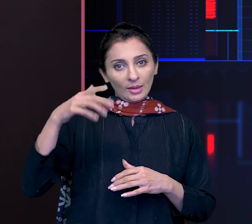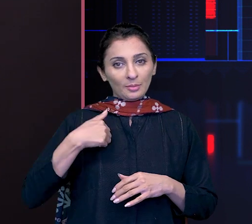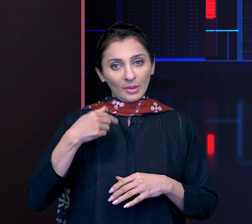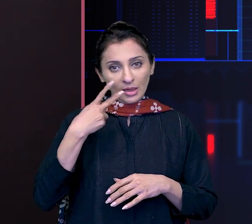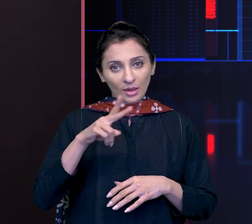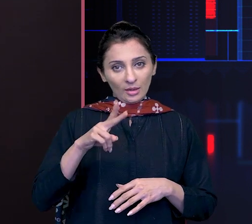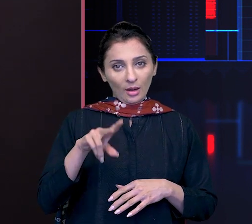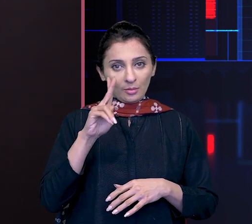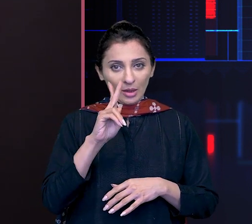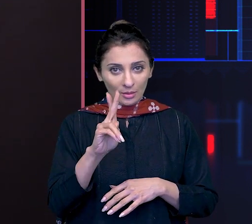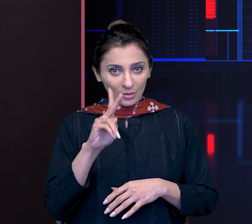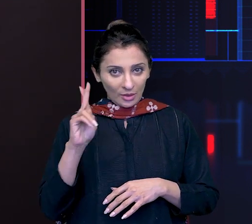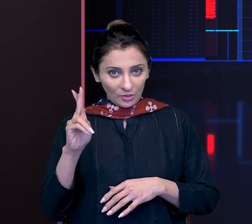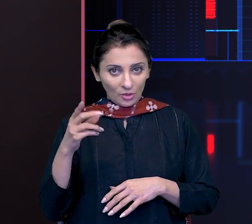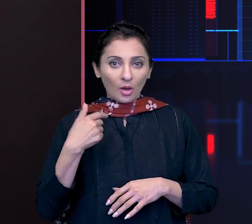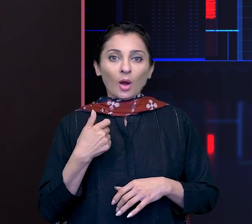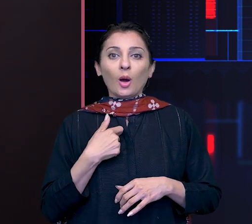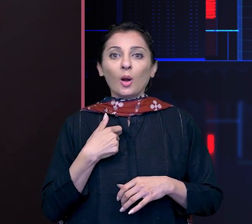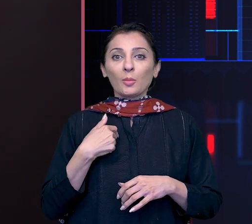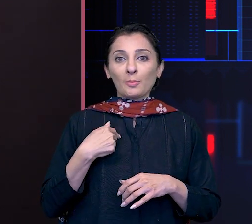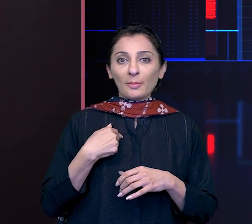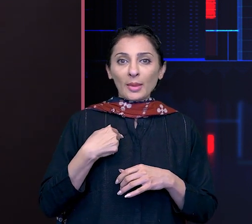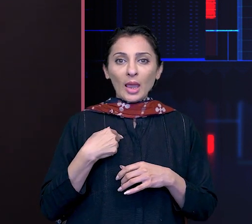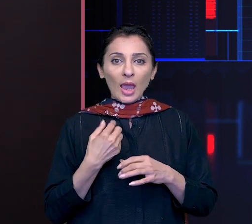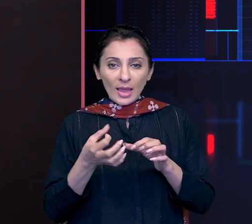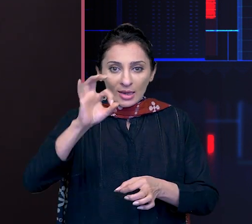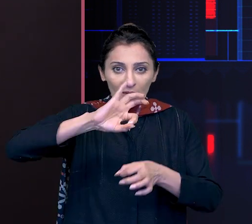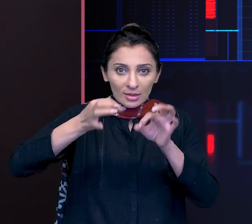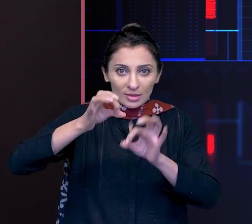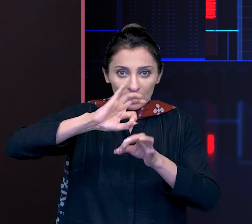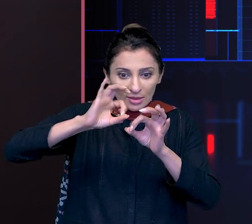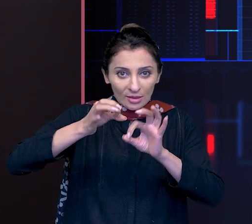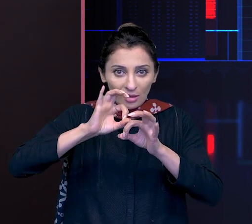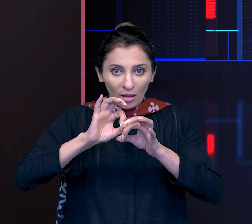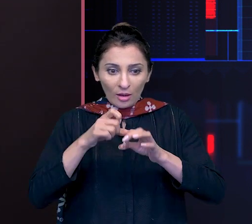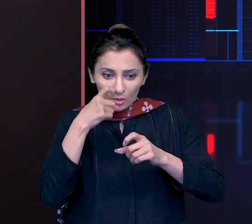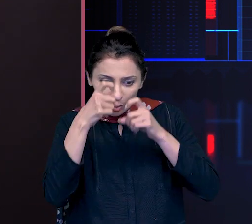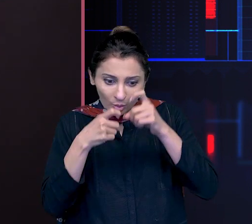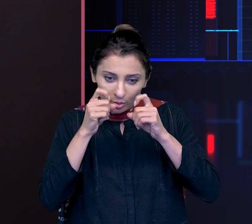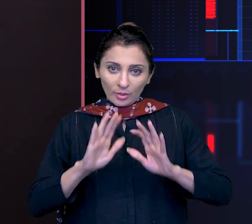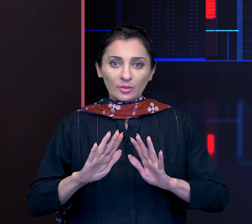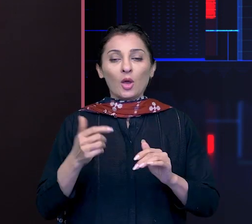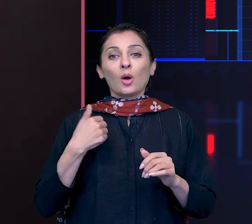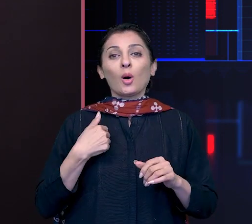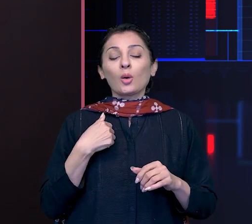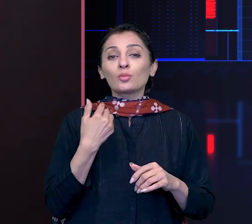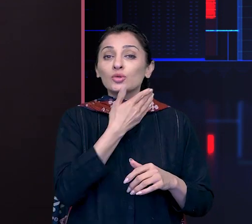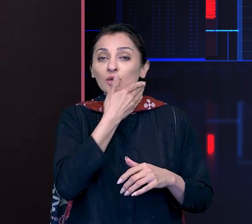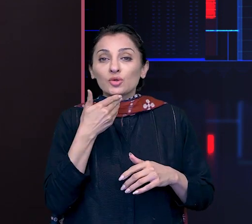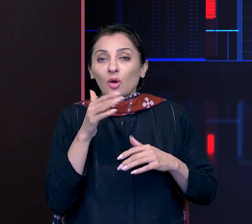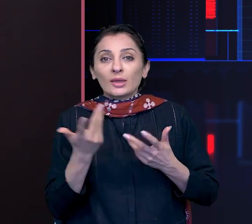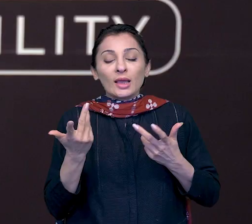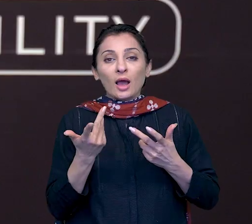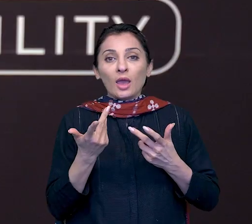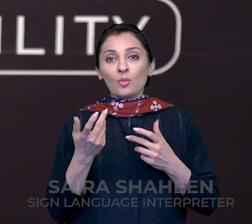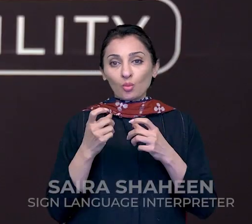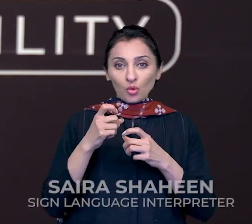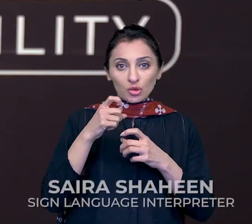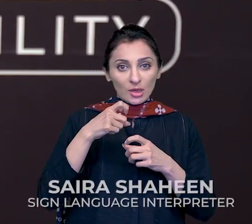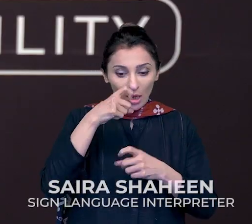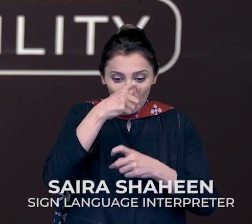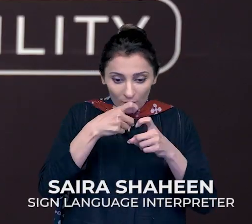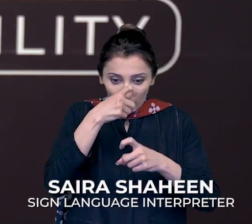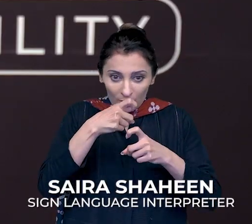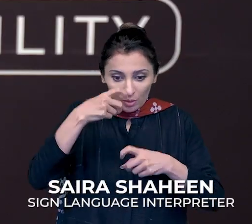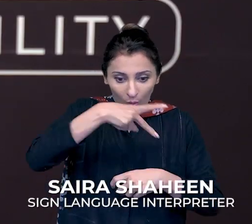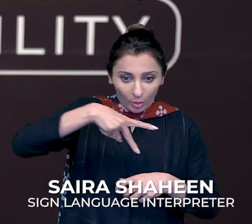अस्सलाम वालेकुम, मेरा नाम रबिया रशीद है और मैं एक साइंस कम्युनिकेटर हूँ। मैं एस्ट्रोबायोलॉजी में इंटरेस्टेड हूँ और मैं ग्रेड 6 के